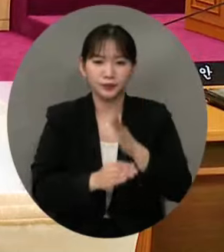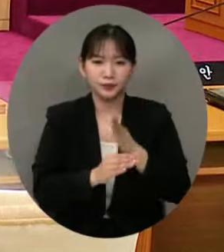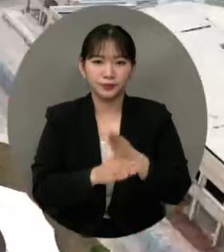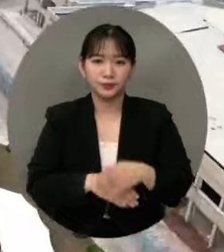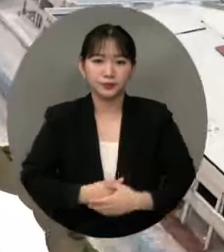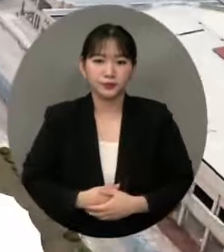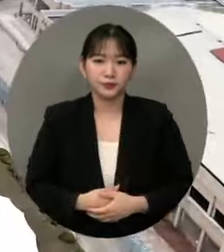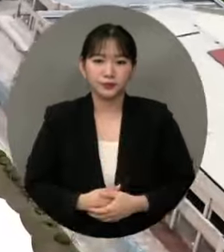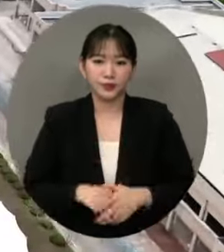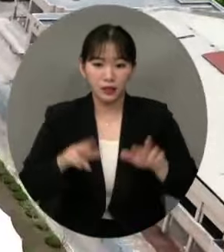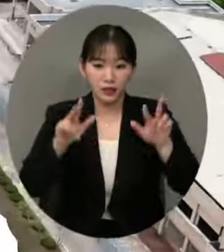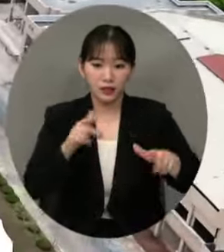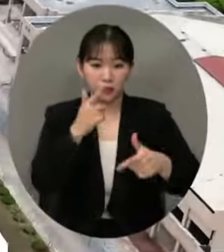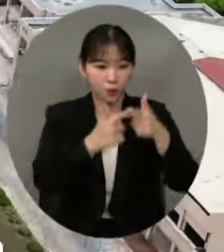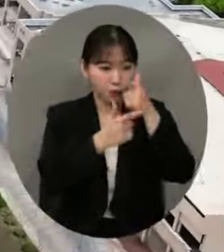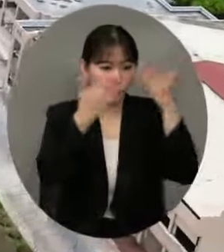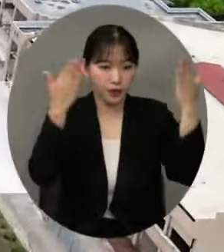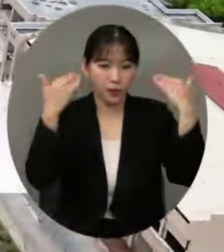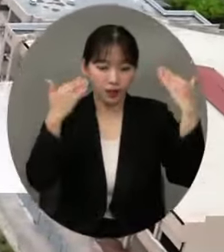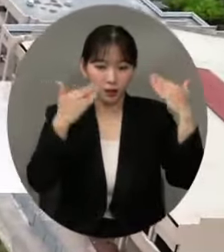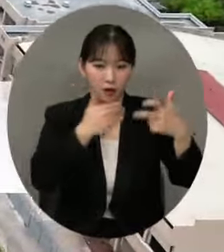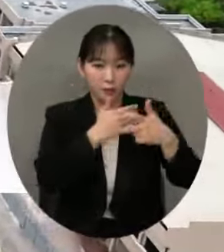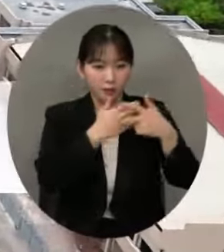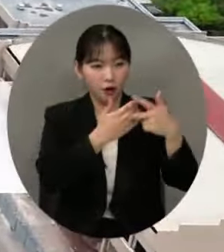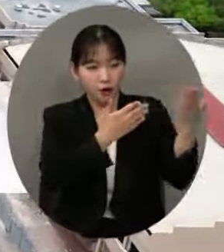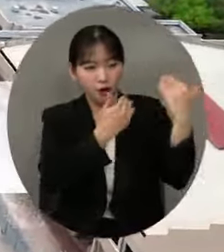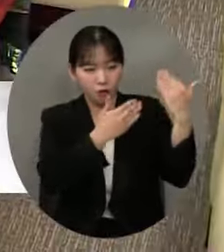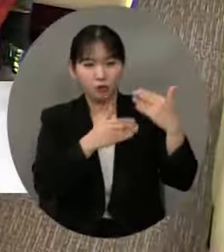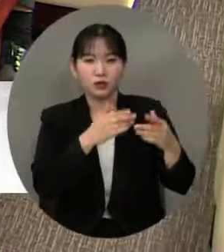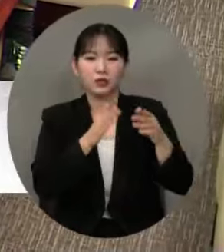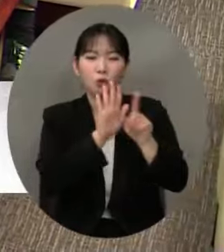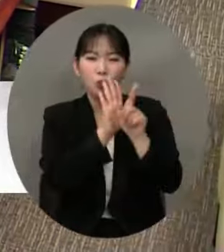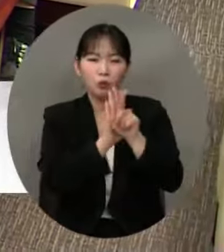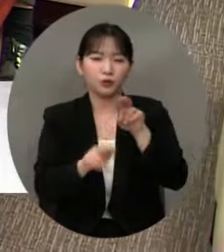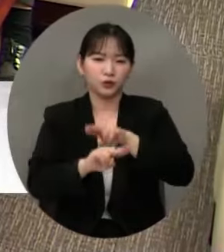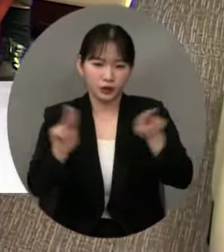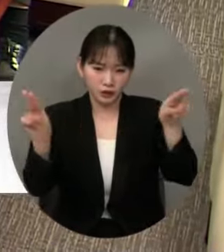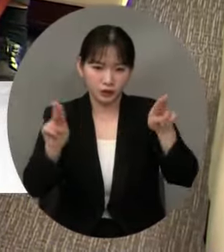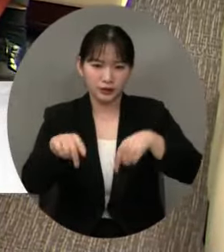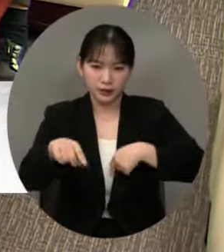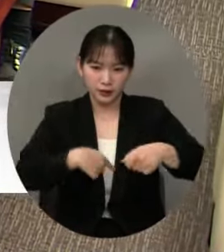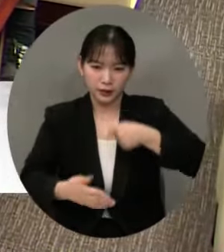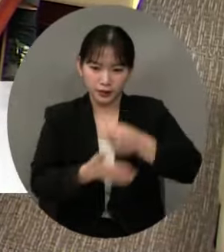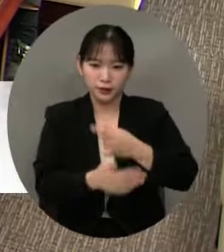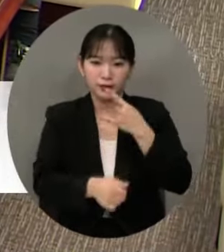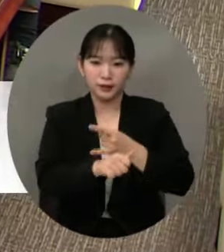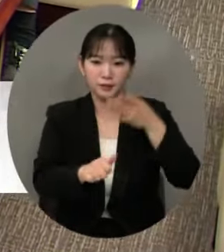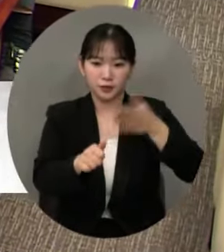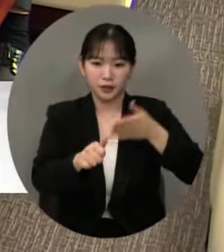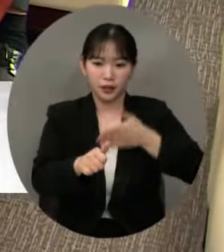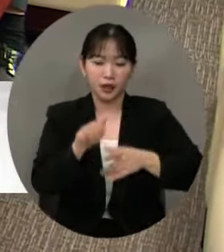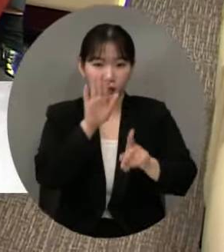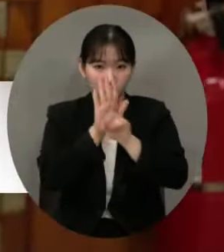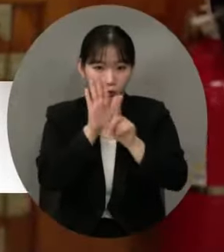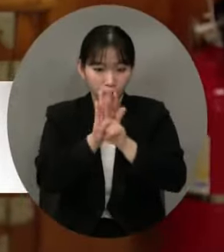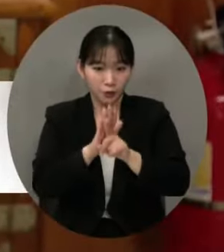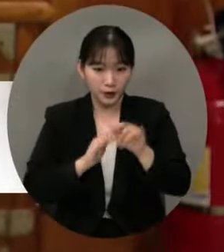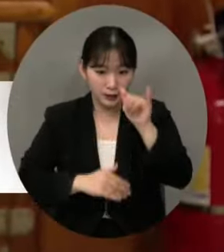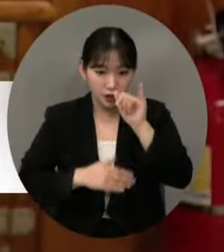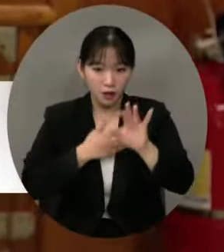있습니다. 현재 목포대학교는 의대 공모 철회와 함께 정책적 결단을 요구하면서도 공모가